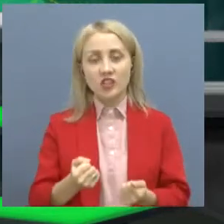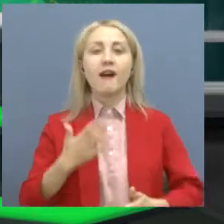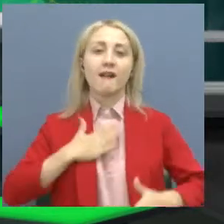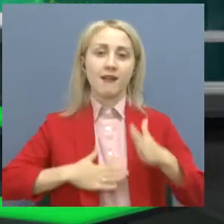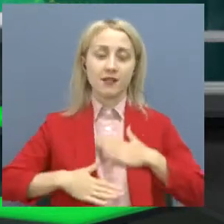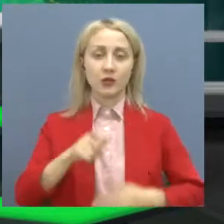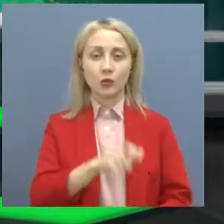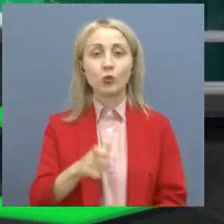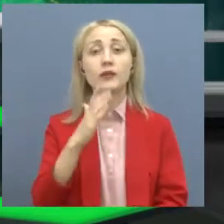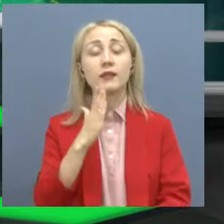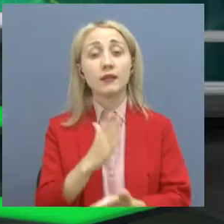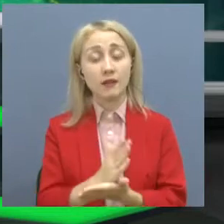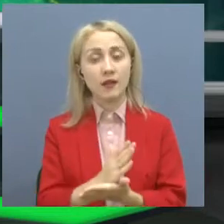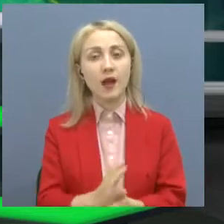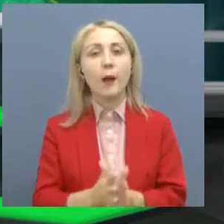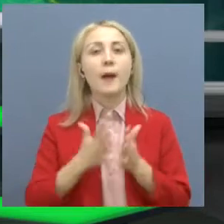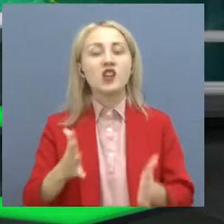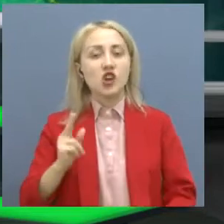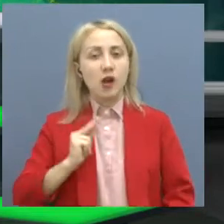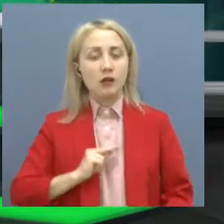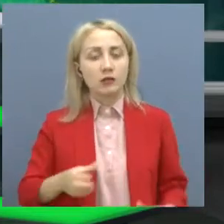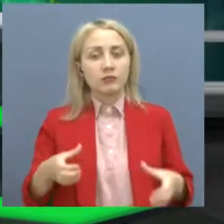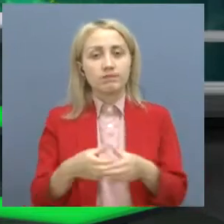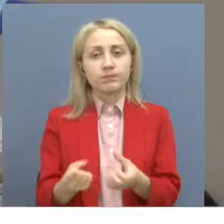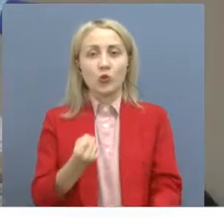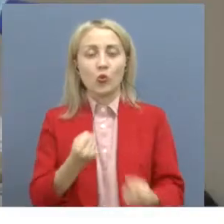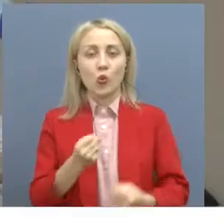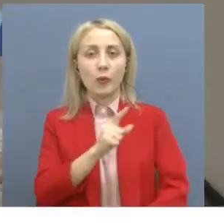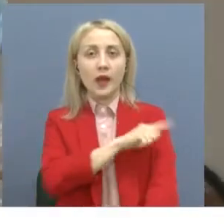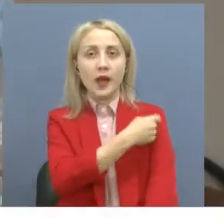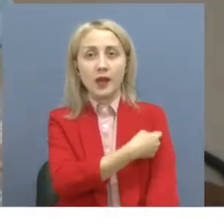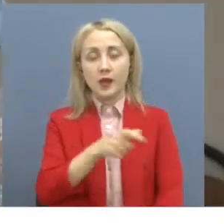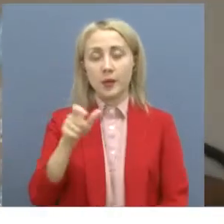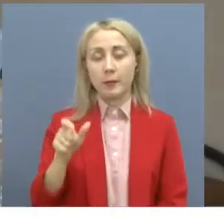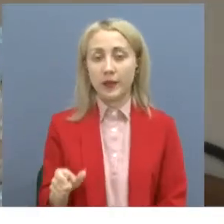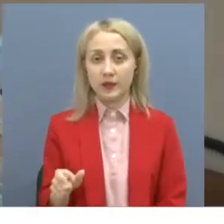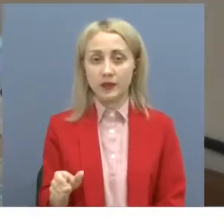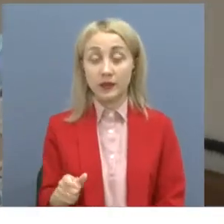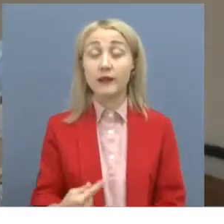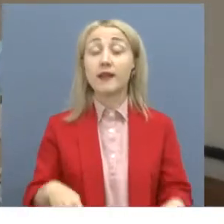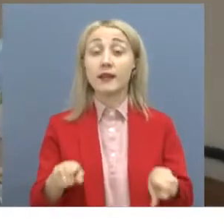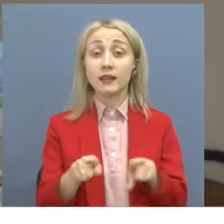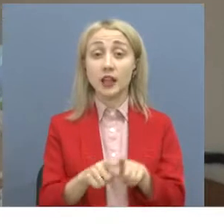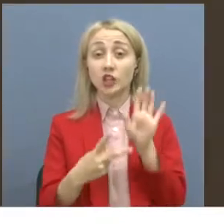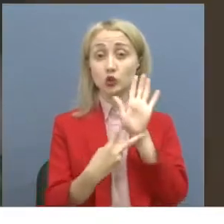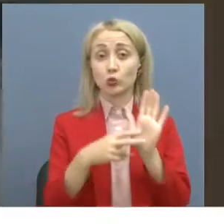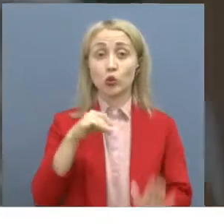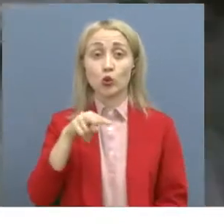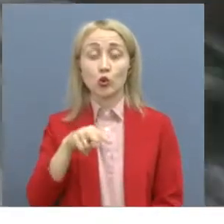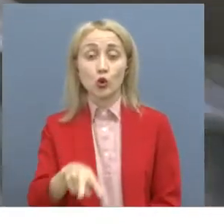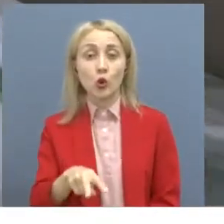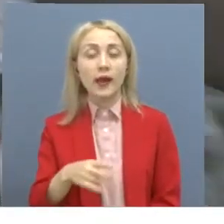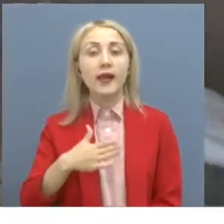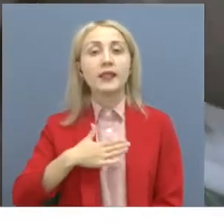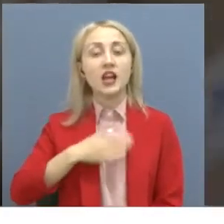өміріне араша болатын ақ халаттыларға алғыс айтуда. 7 шілдедегі мәлімет бойынша облыстық туберкулезге қарсы